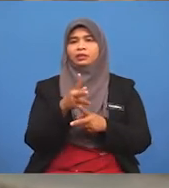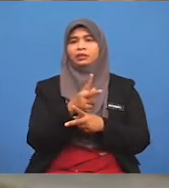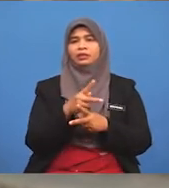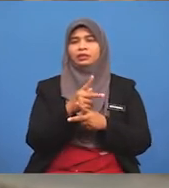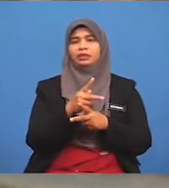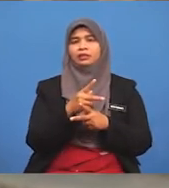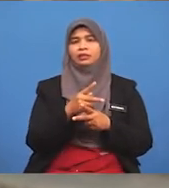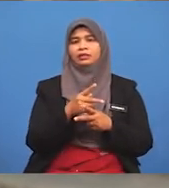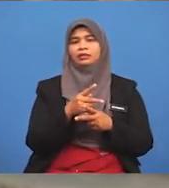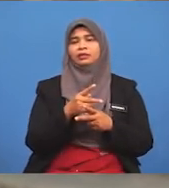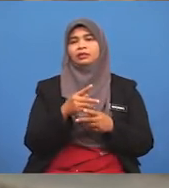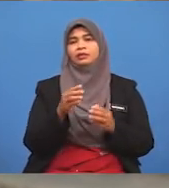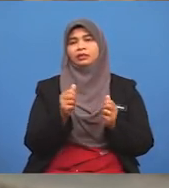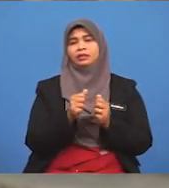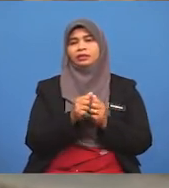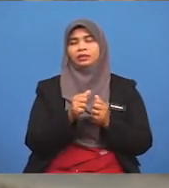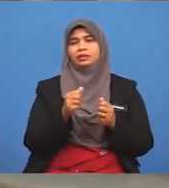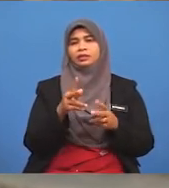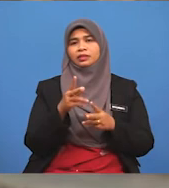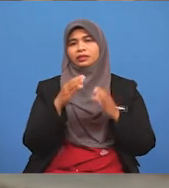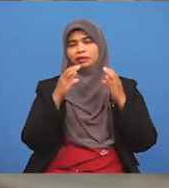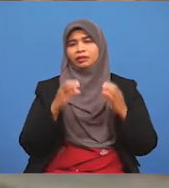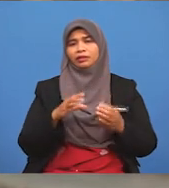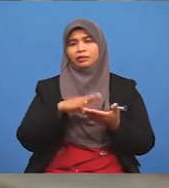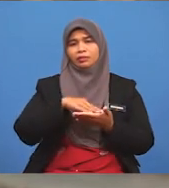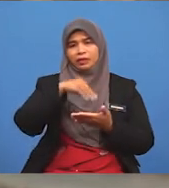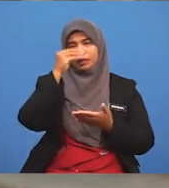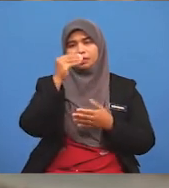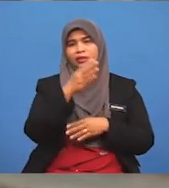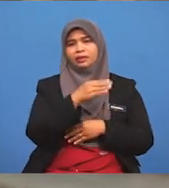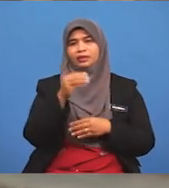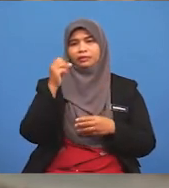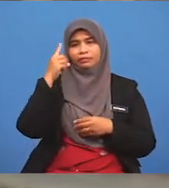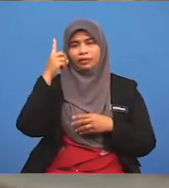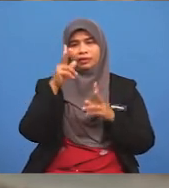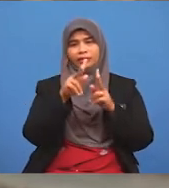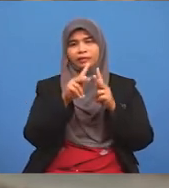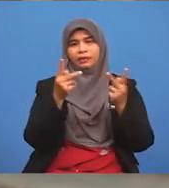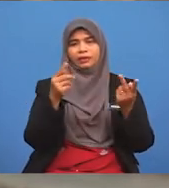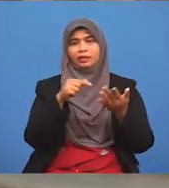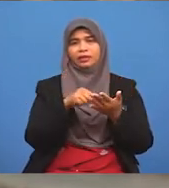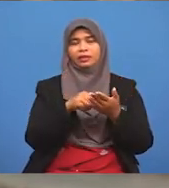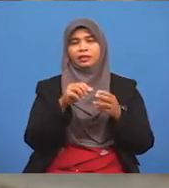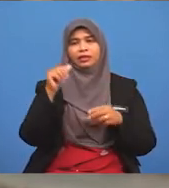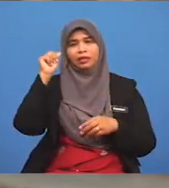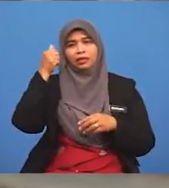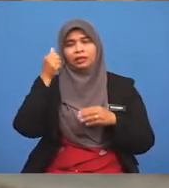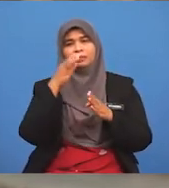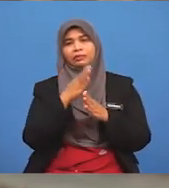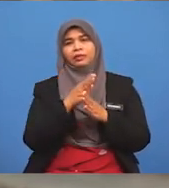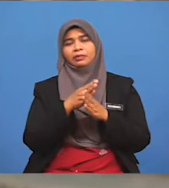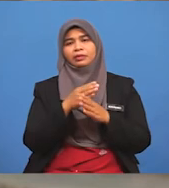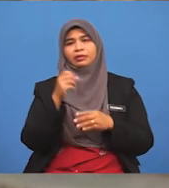mempelajari dan memahami kitab ini agar benar-benar faham dan seterusnya dapat